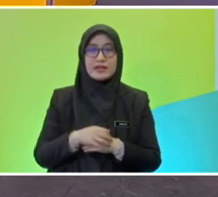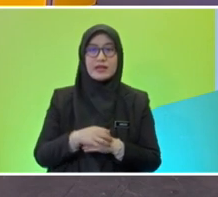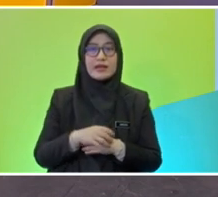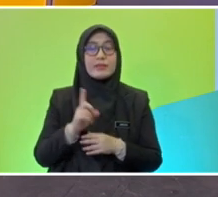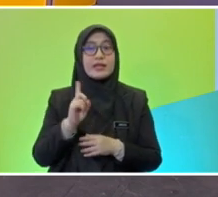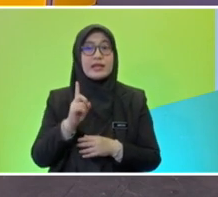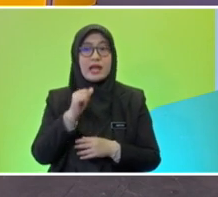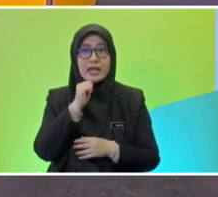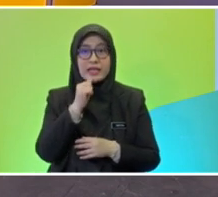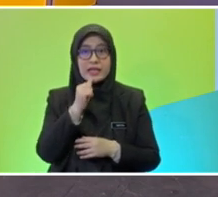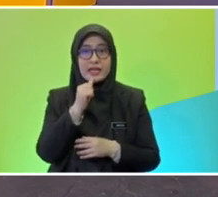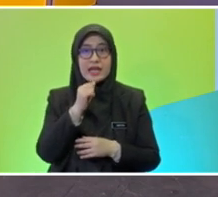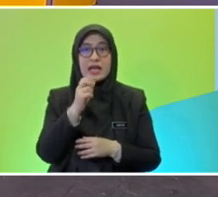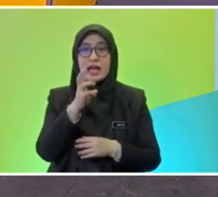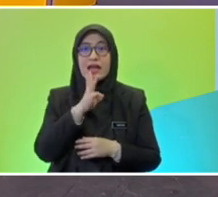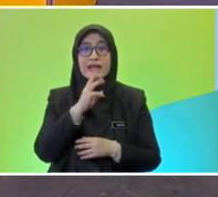Ustaz